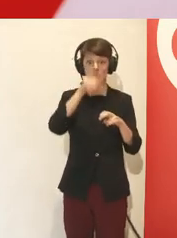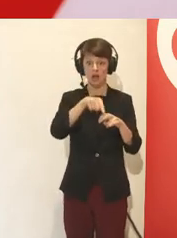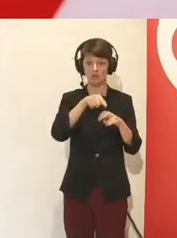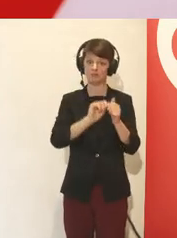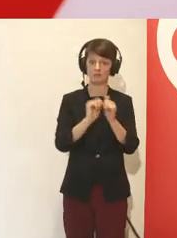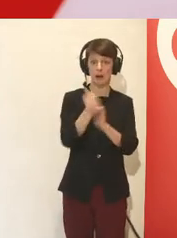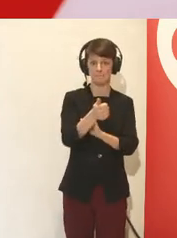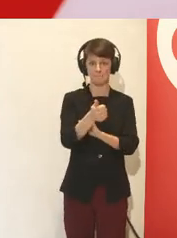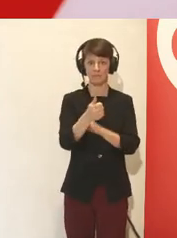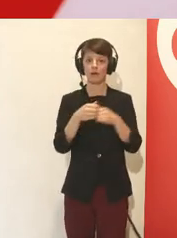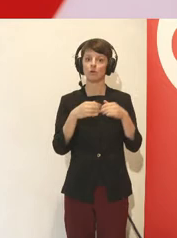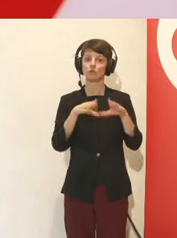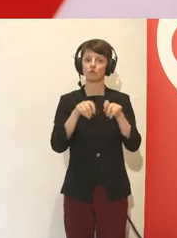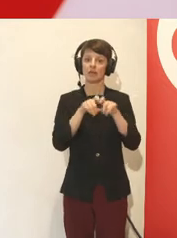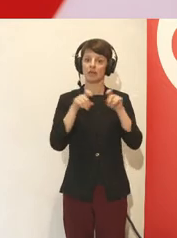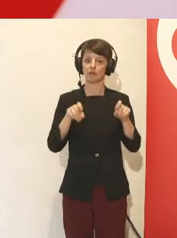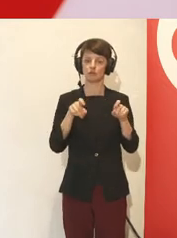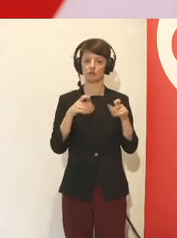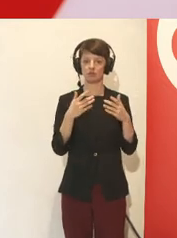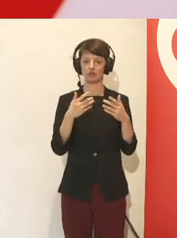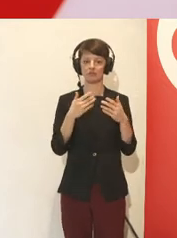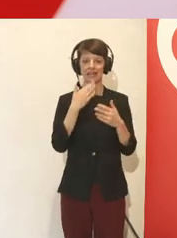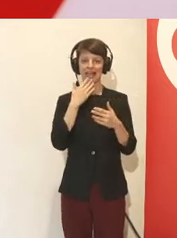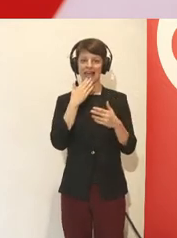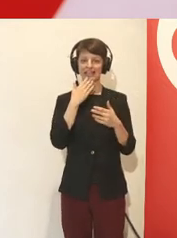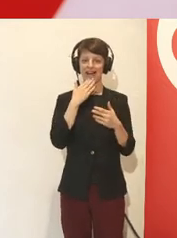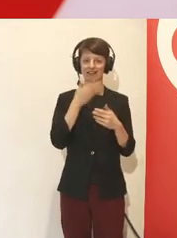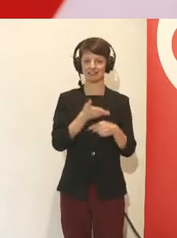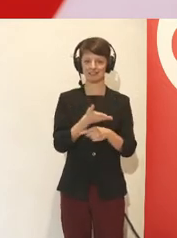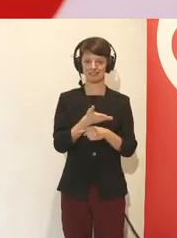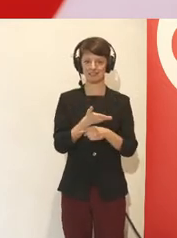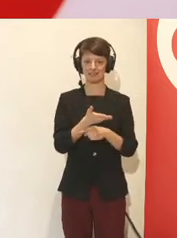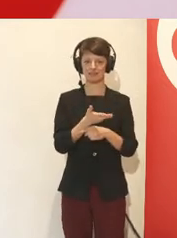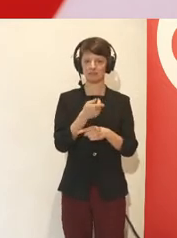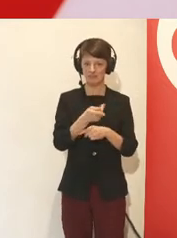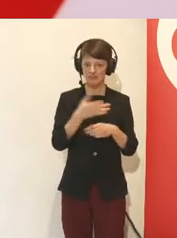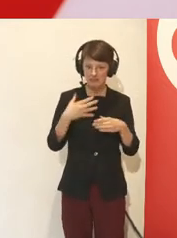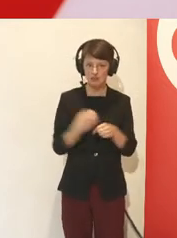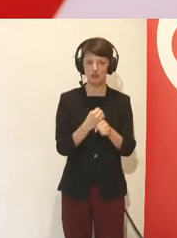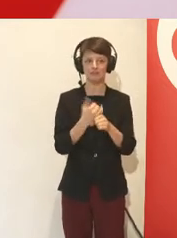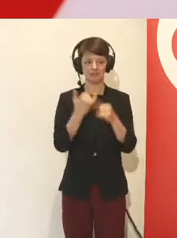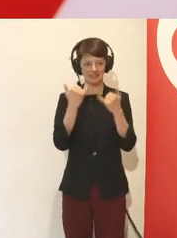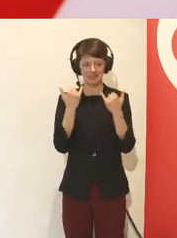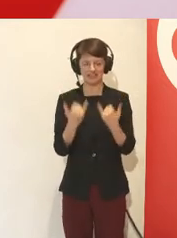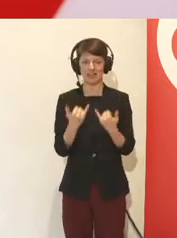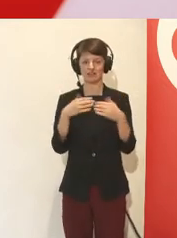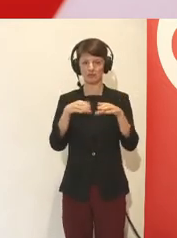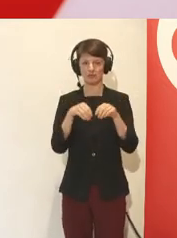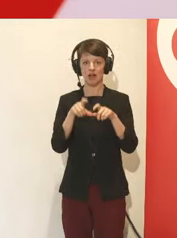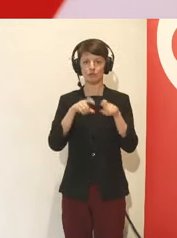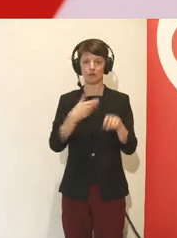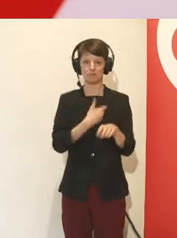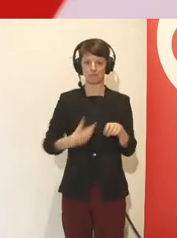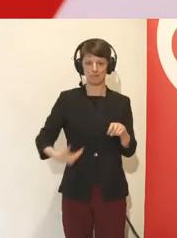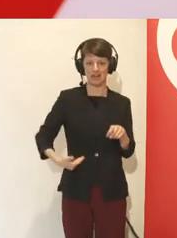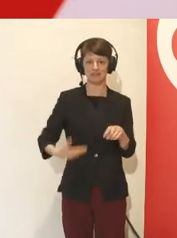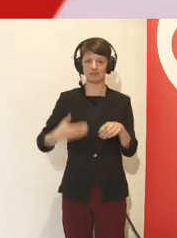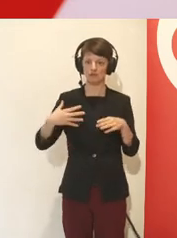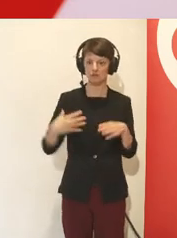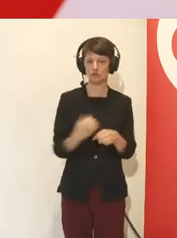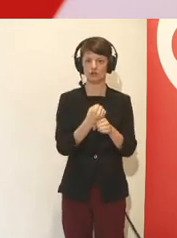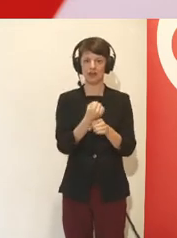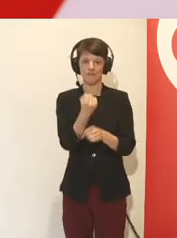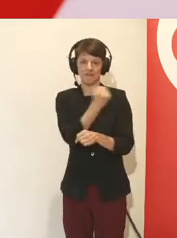und unternehmerischer ehrgeiz der dazu beigetragen hat dass jetzt ein unternehmen aus mainz den wichtigen